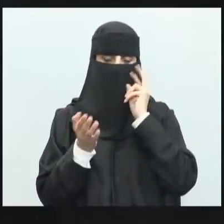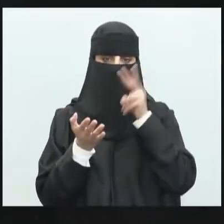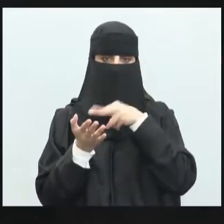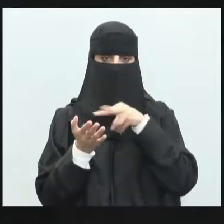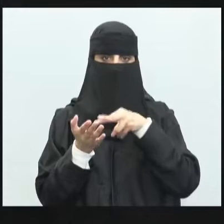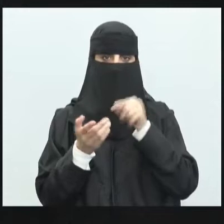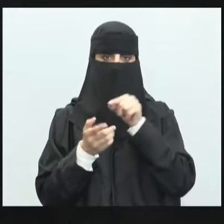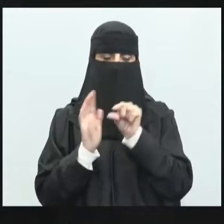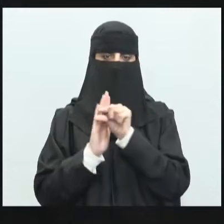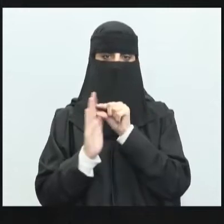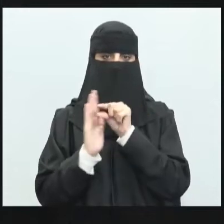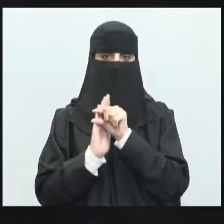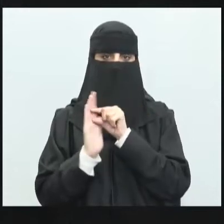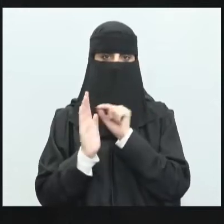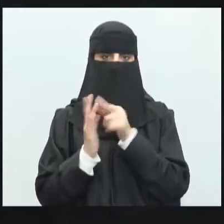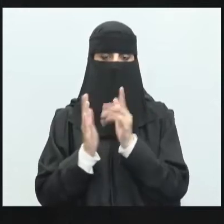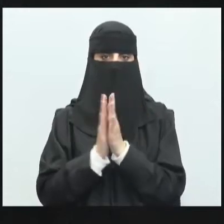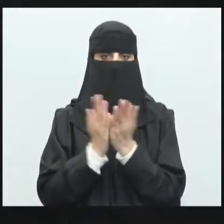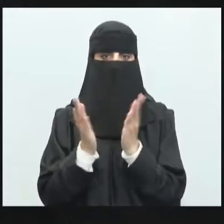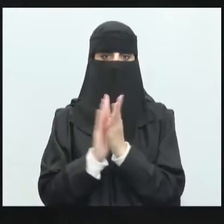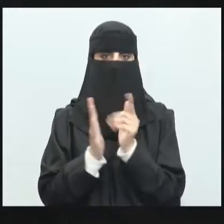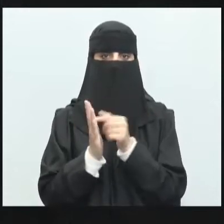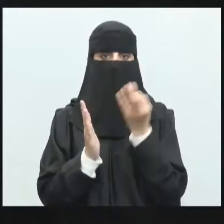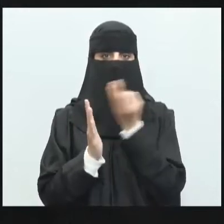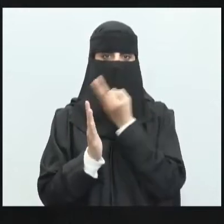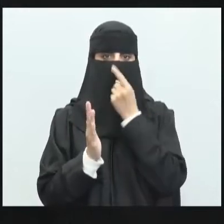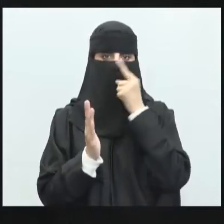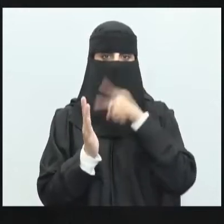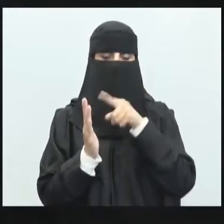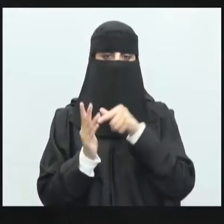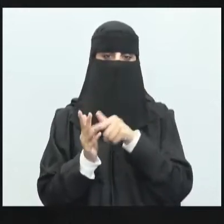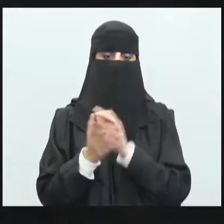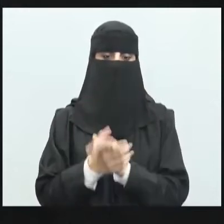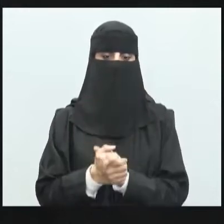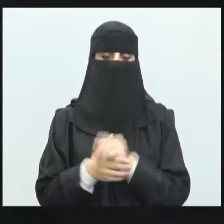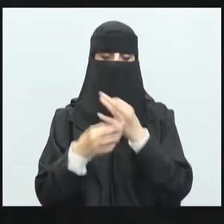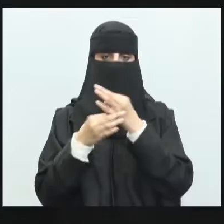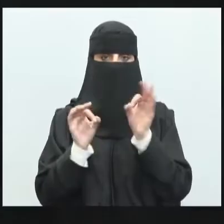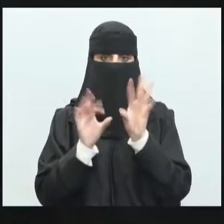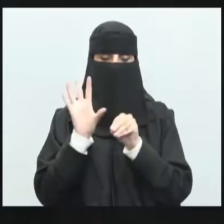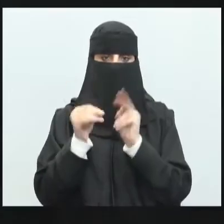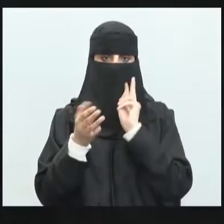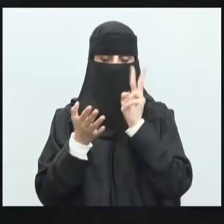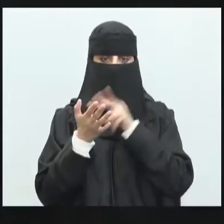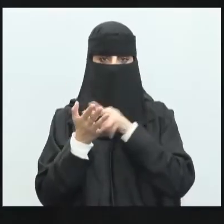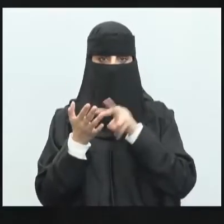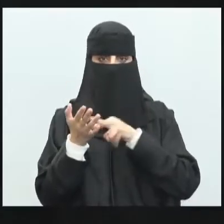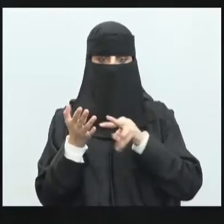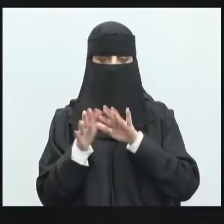وهو بعنوان كتاب يتحدث عن نفسه قراءه جهريه